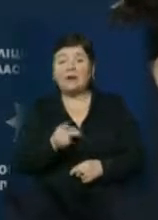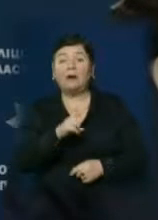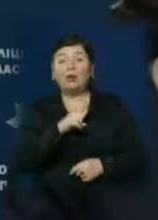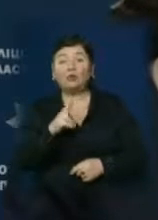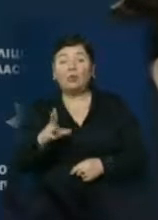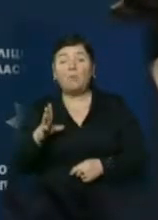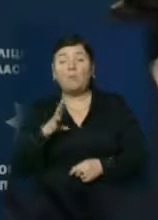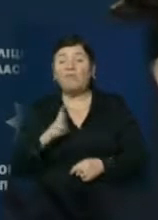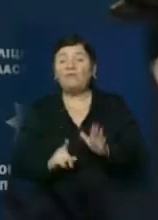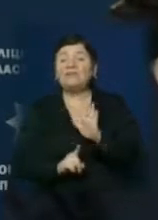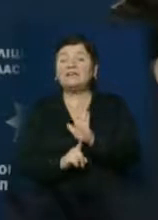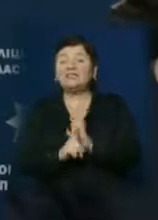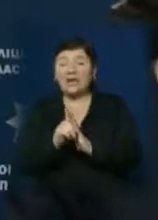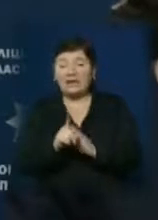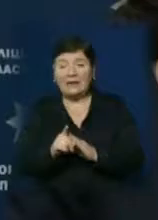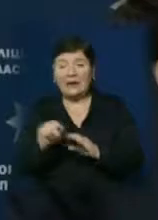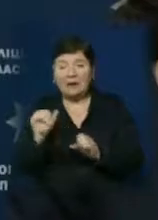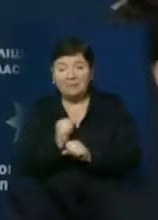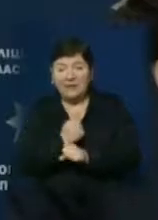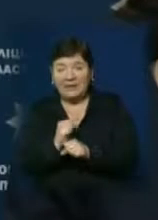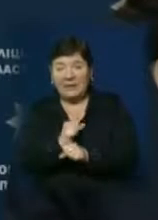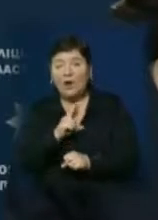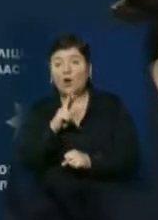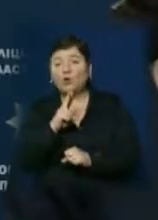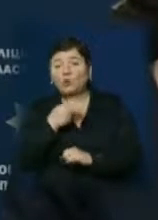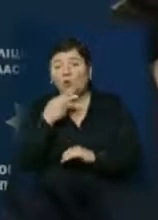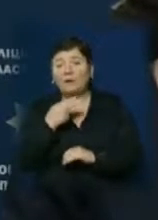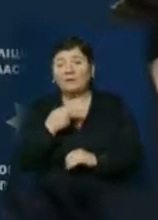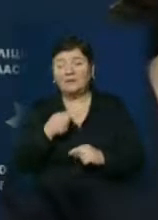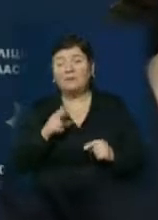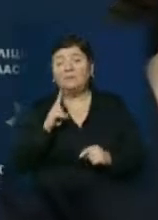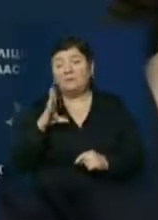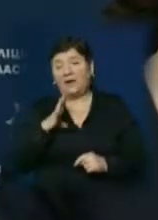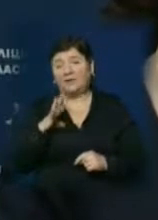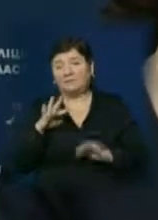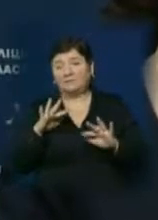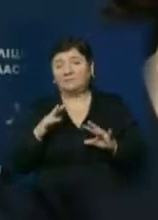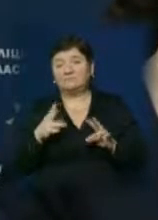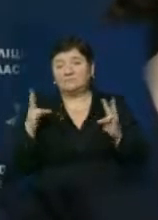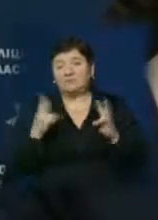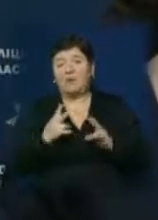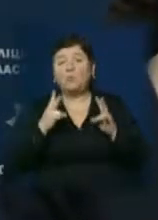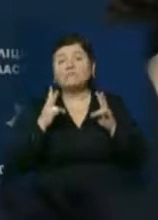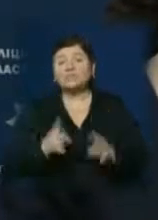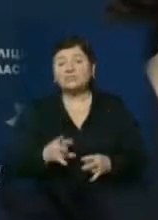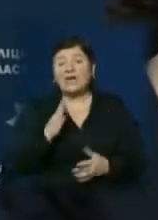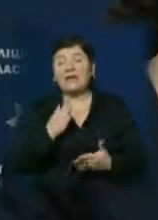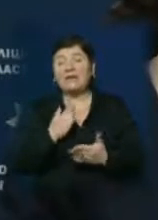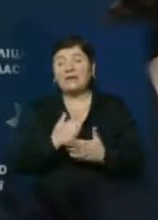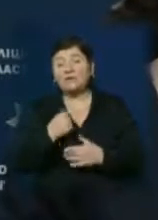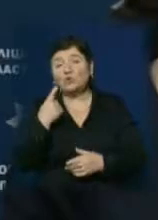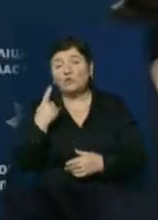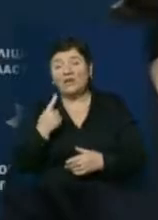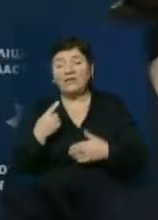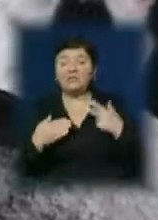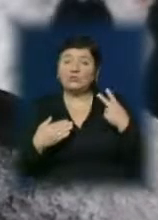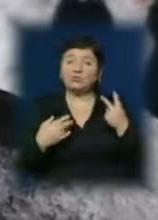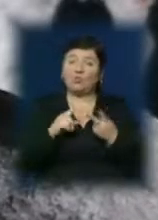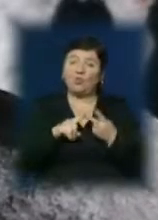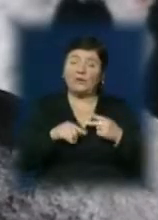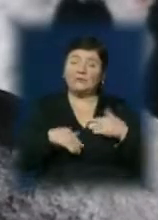був зачинателем конфлікту, хто був провокатором, як саме відбувався конфлікт, оскільки постраждалі є як з однієї, так і з другої